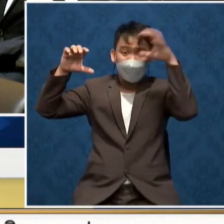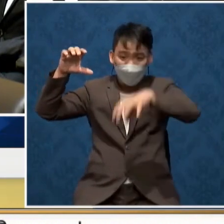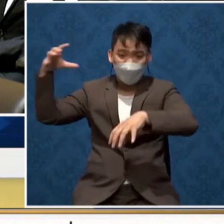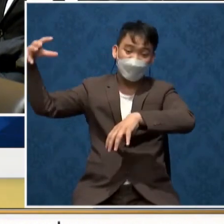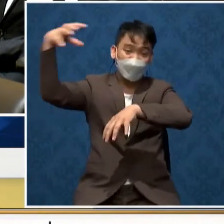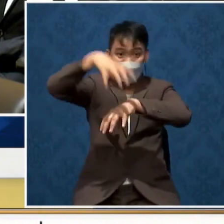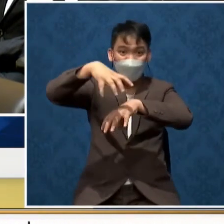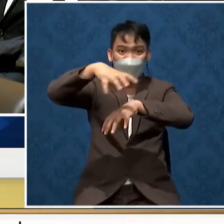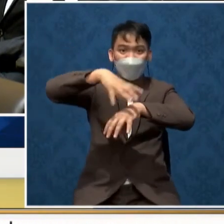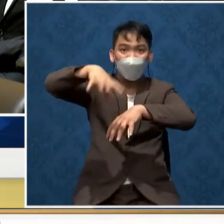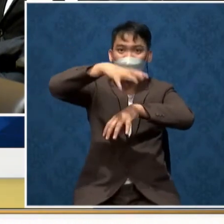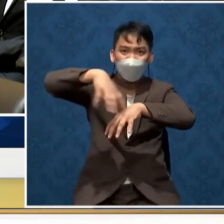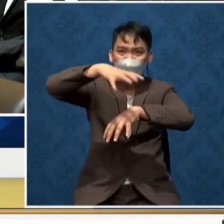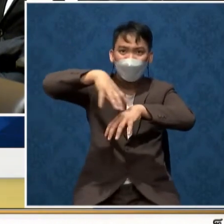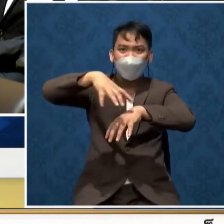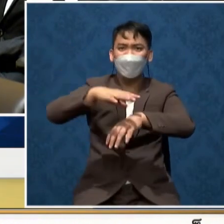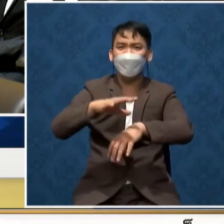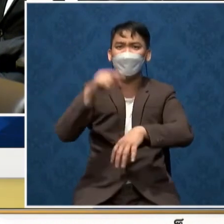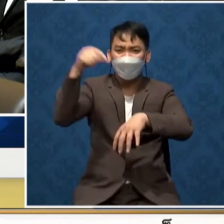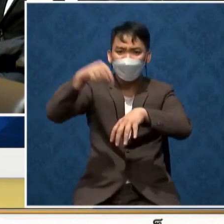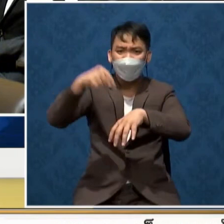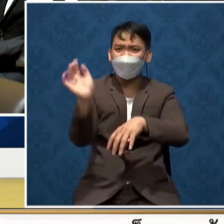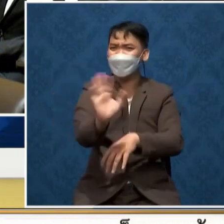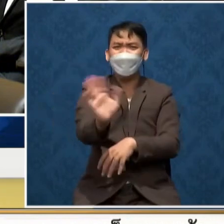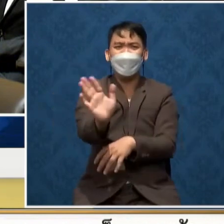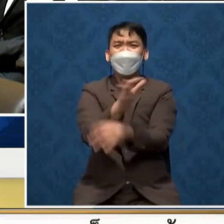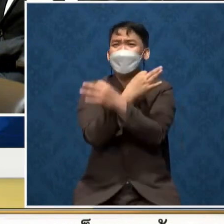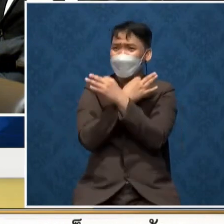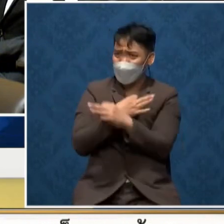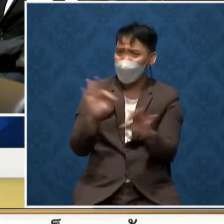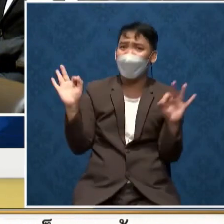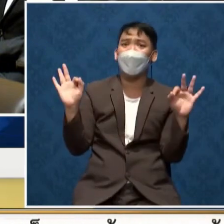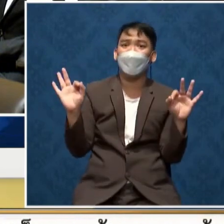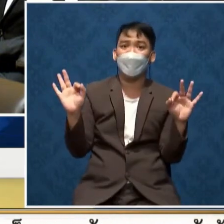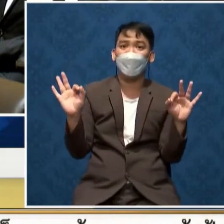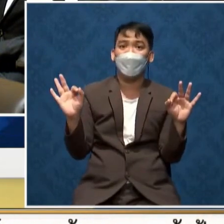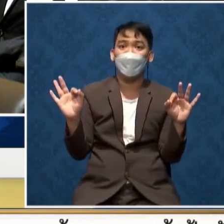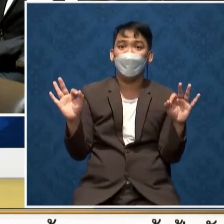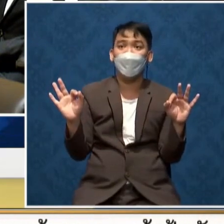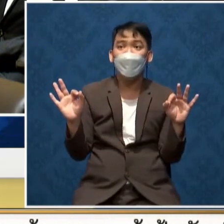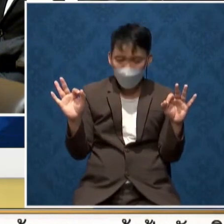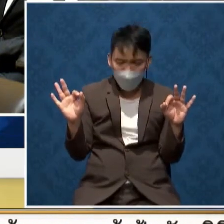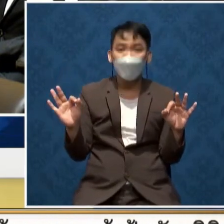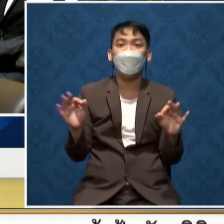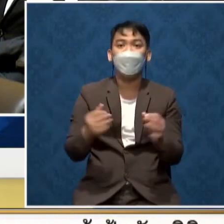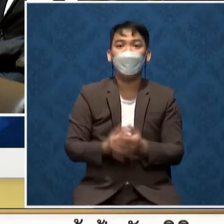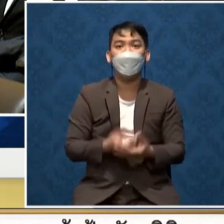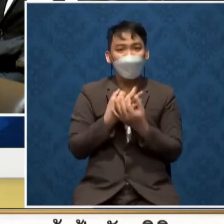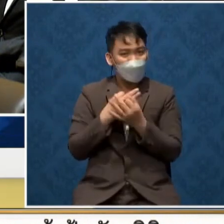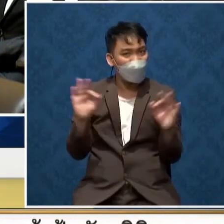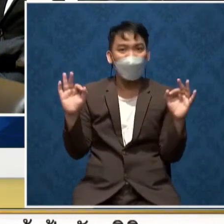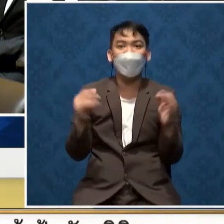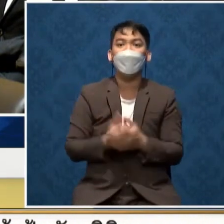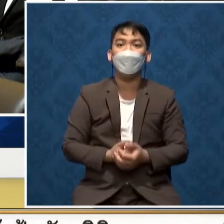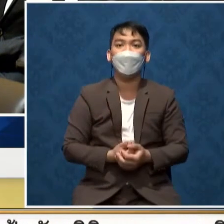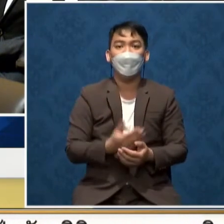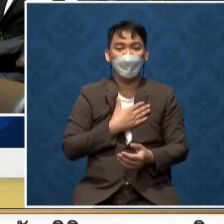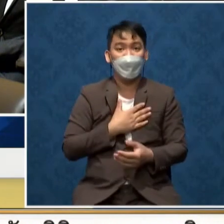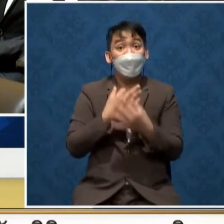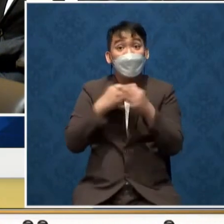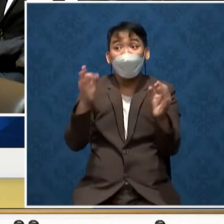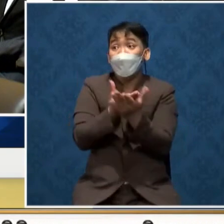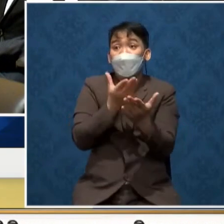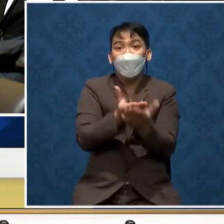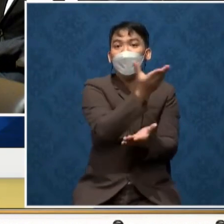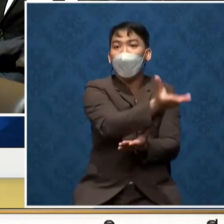การจัดสรรเงินนะครับตามรัฐธรรมนูญจึงเปิดโอกาสให้องค์กรเหล่านี้สามารถนะครับที่จะของบประม